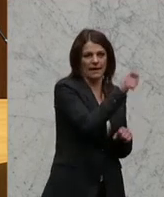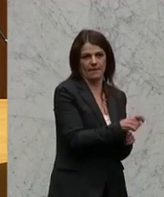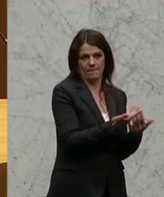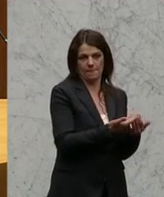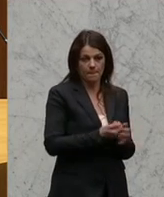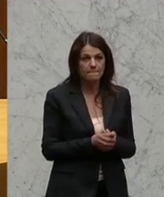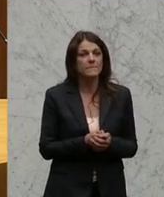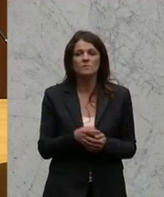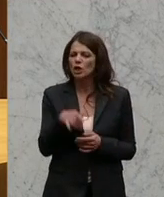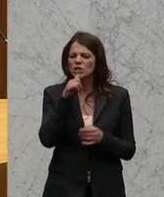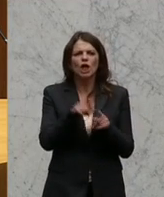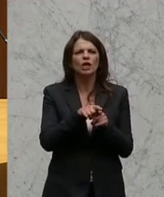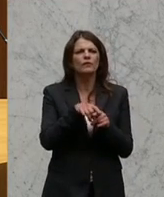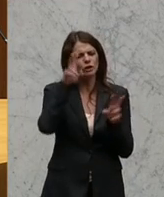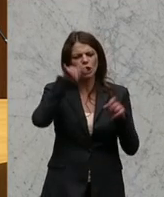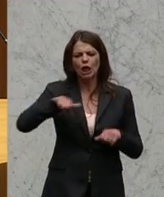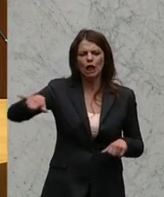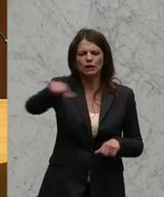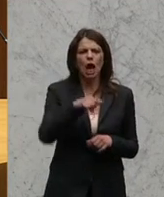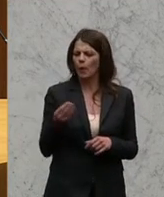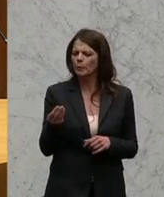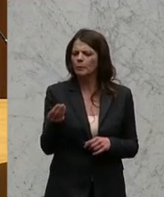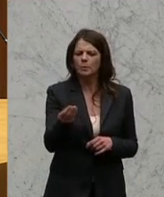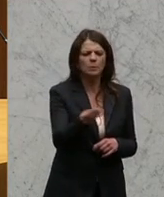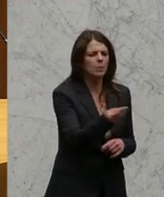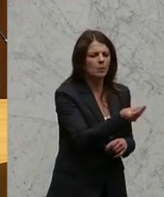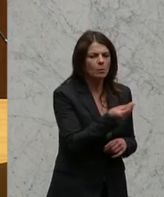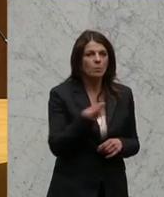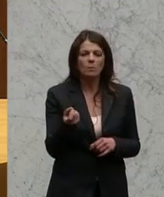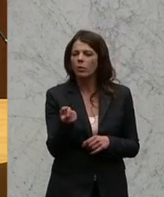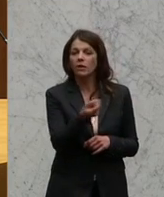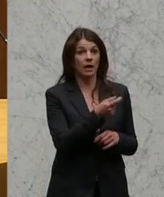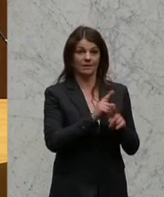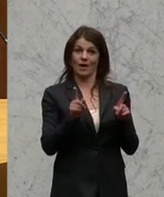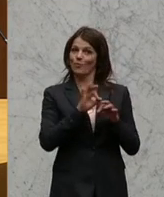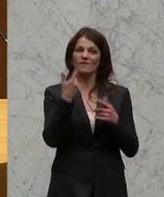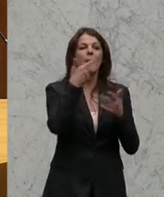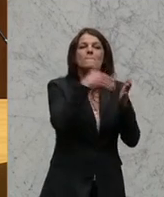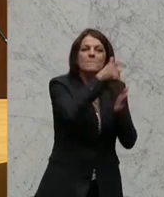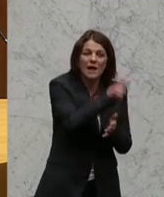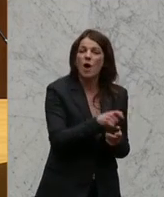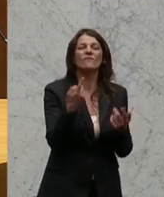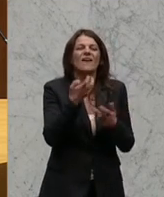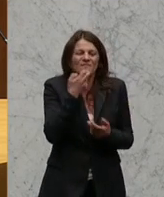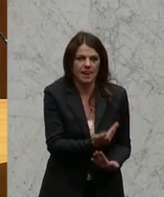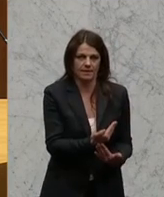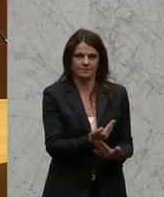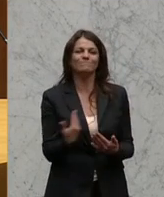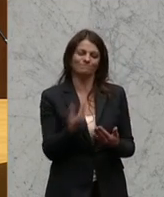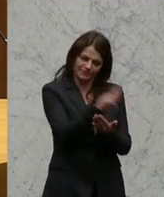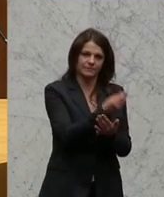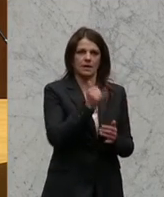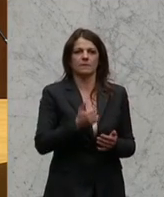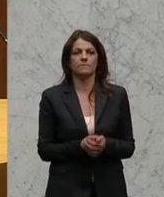Es ist keine Gießkanne, nicht jeder kriegt irgendwas, sondern nur diejenigen, die es brauchen und es auch wollen. Und